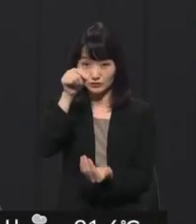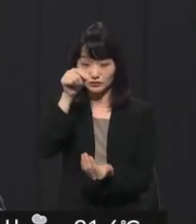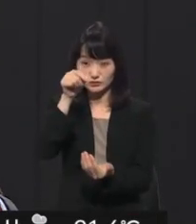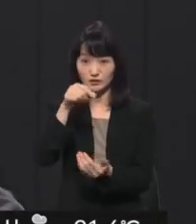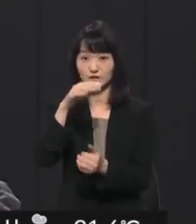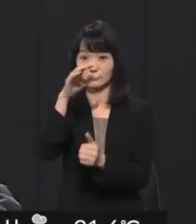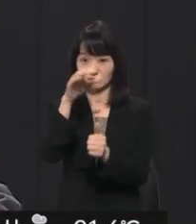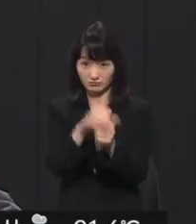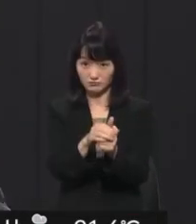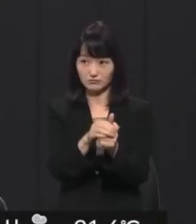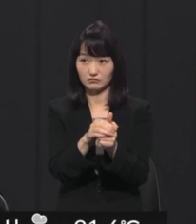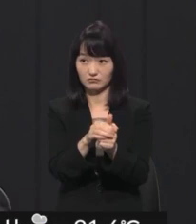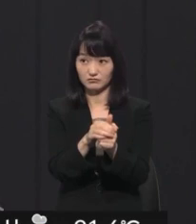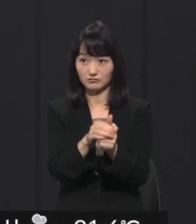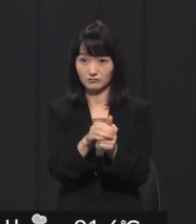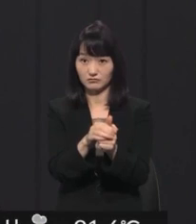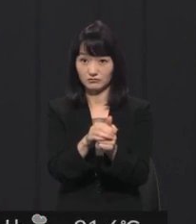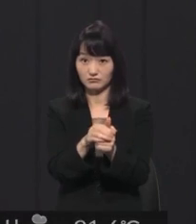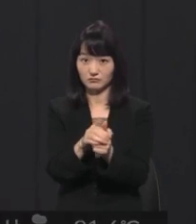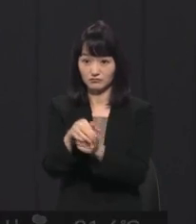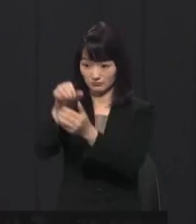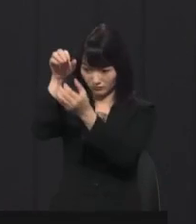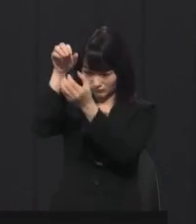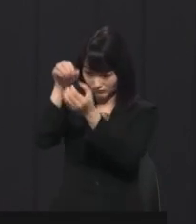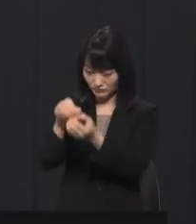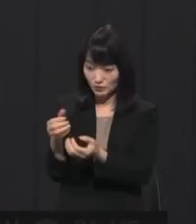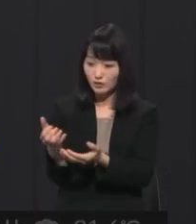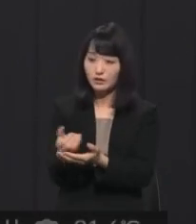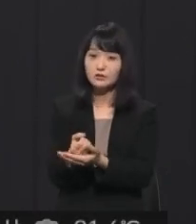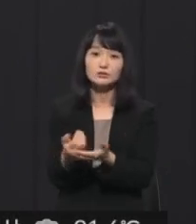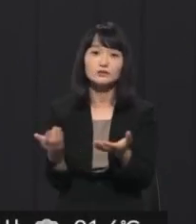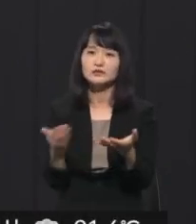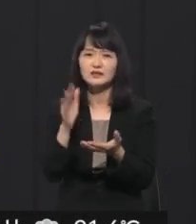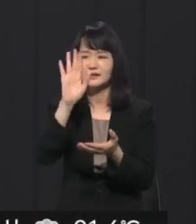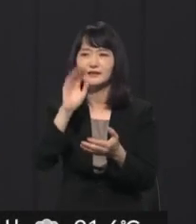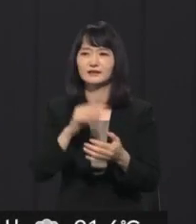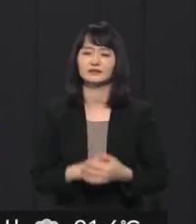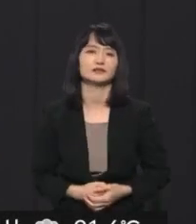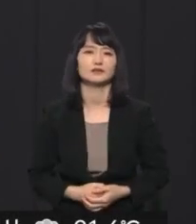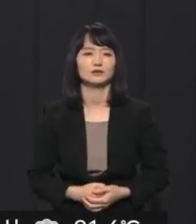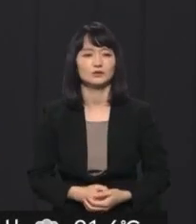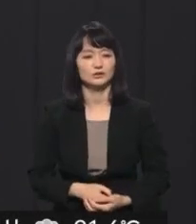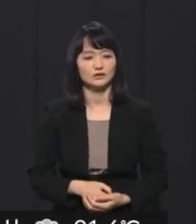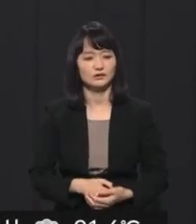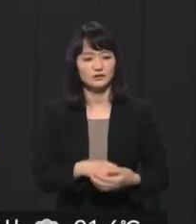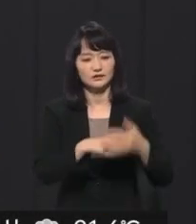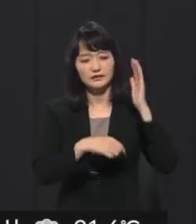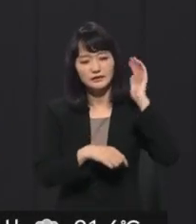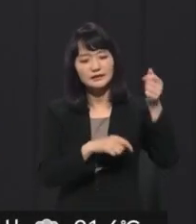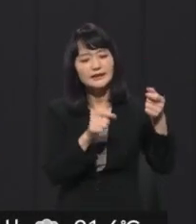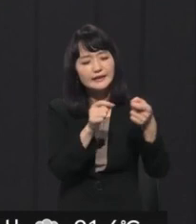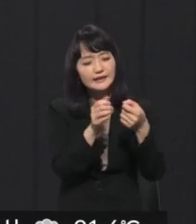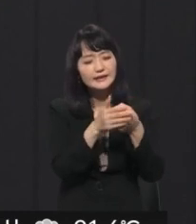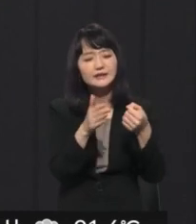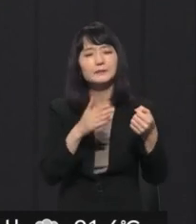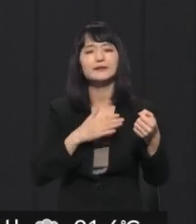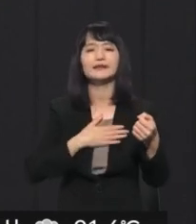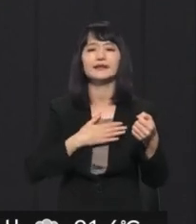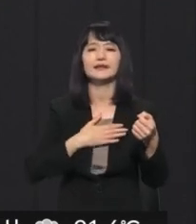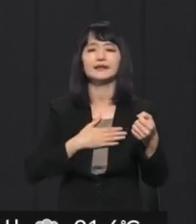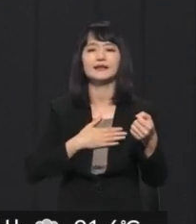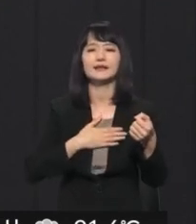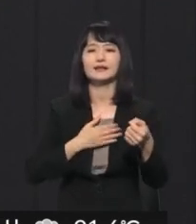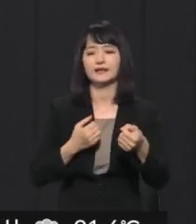요 딱 그 어떤 정통성을 가지고 하시는게 아니고 게 약간 후 가보기 느낌으로 대통령과 가깝기 때문에 내가 영향력이 있다